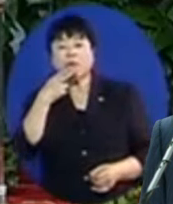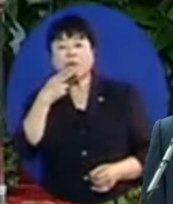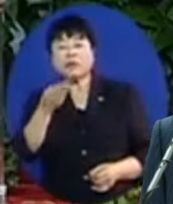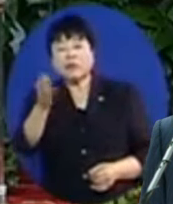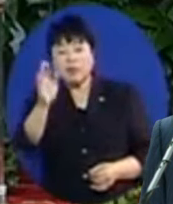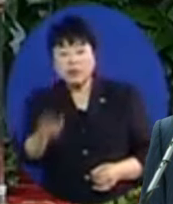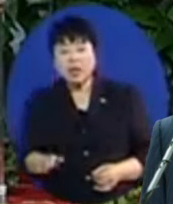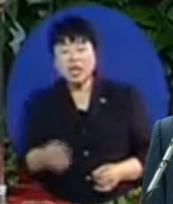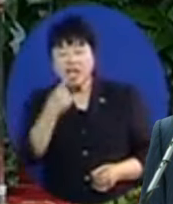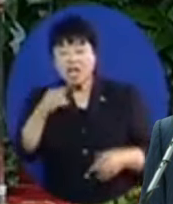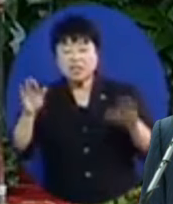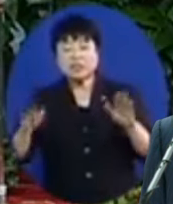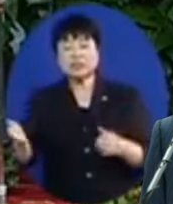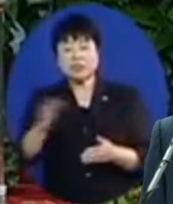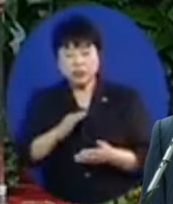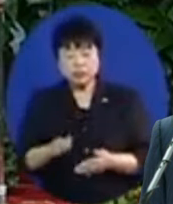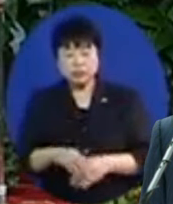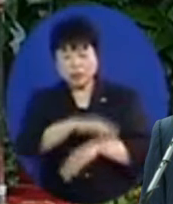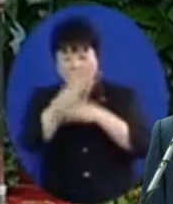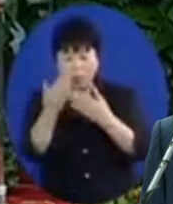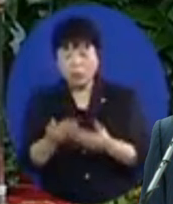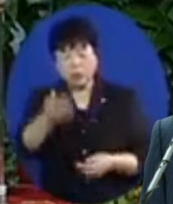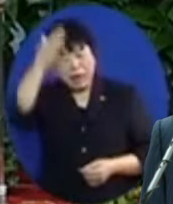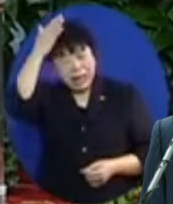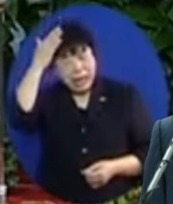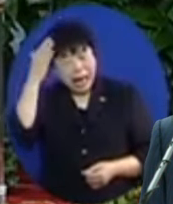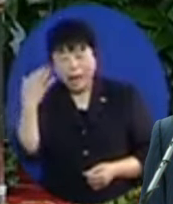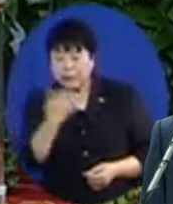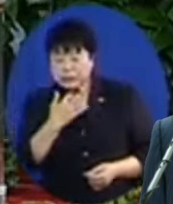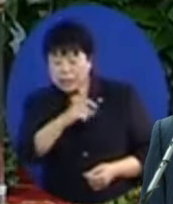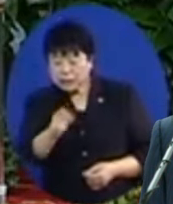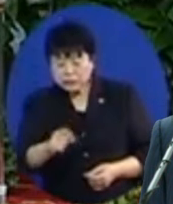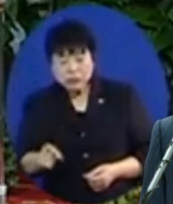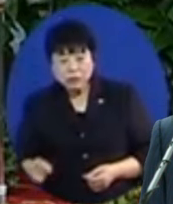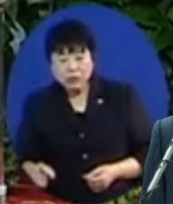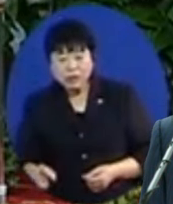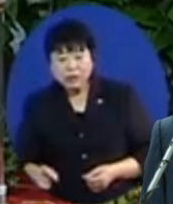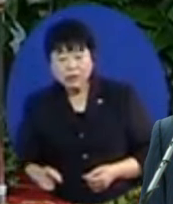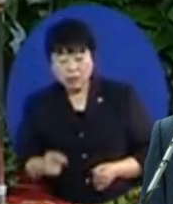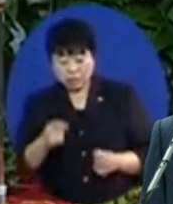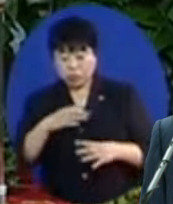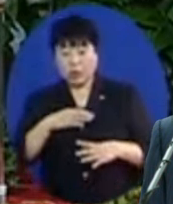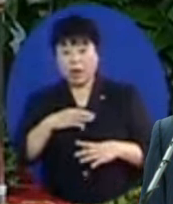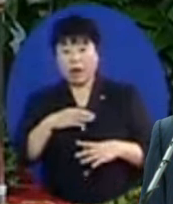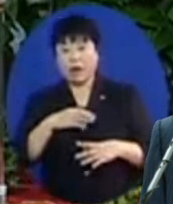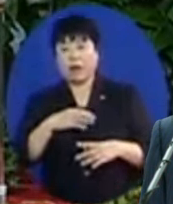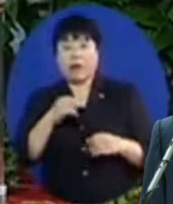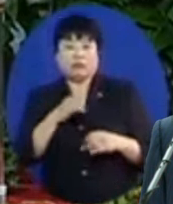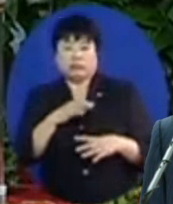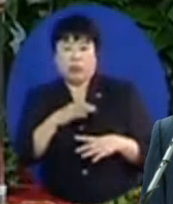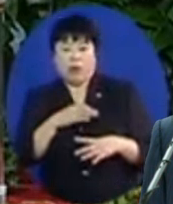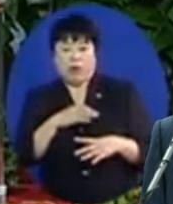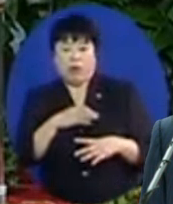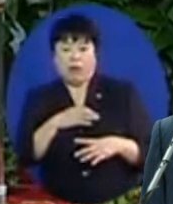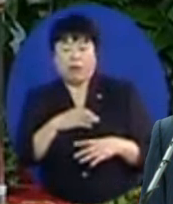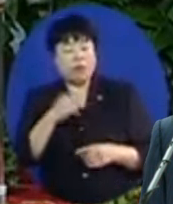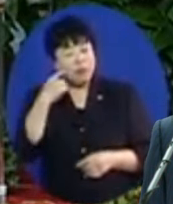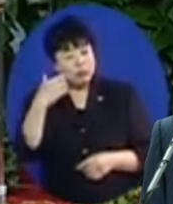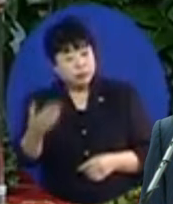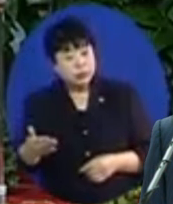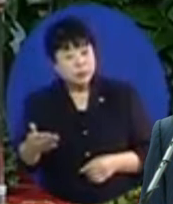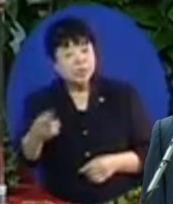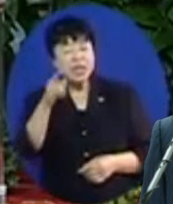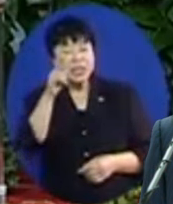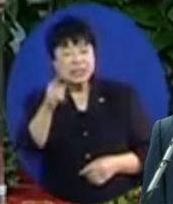그러나 천사가 넘겨주는데 온통 검정색으로 칠해져 있었습니다. 너무나 놀랍고 두려워서 그에게 천사는